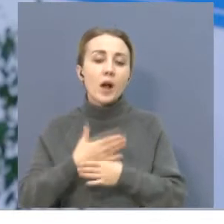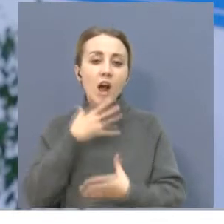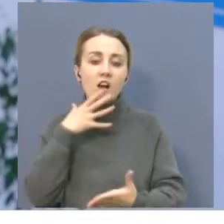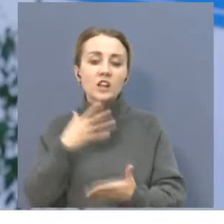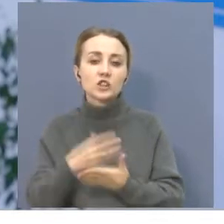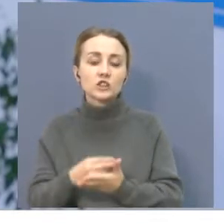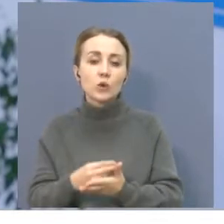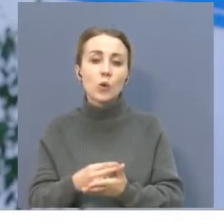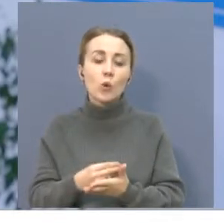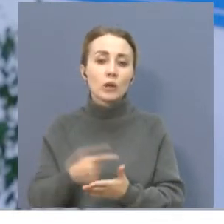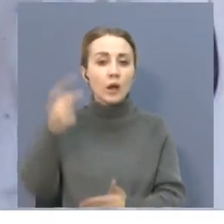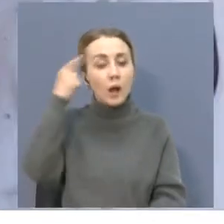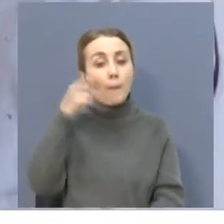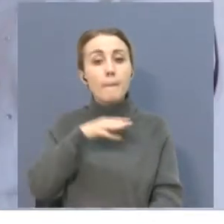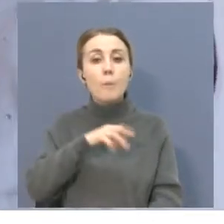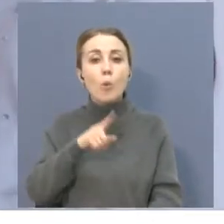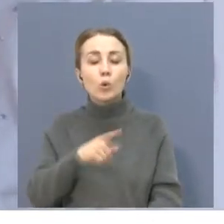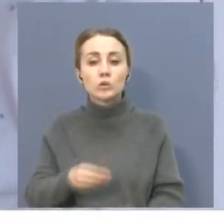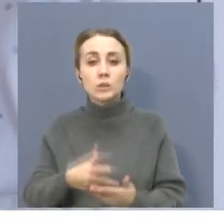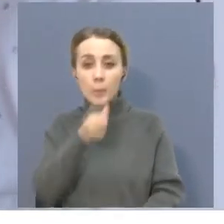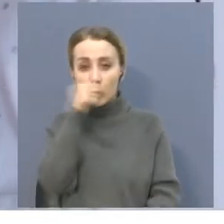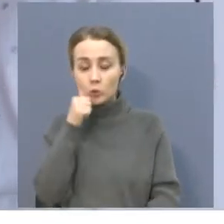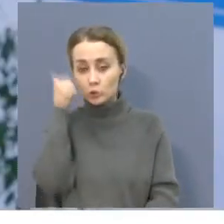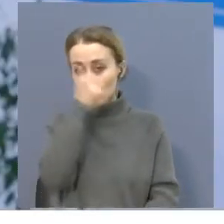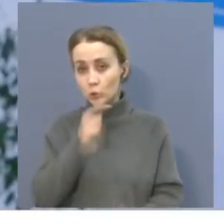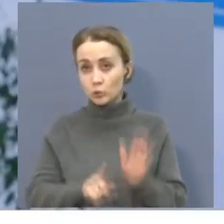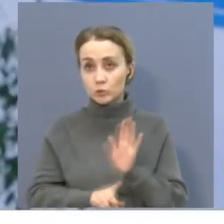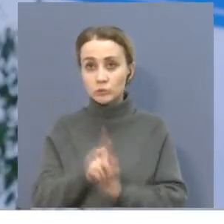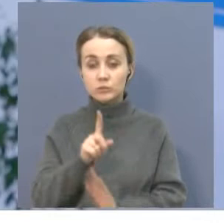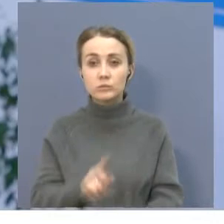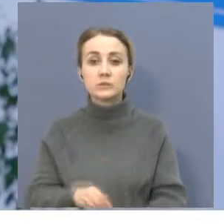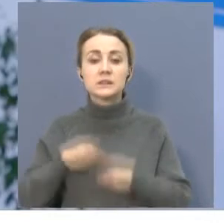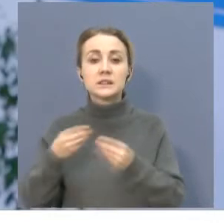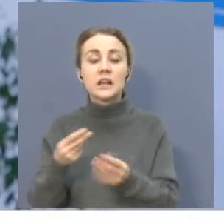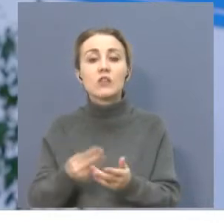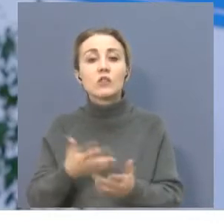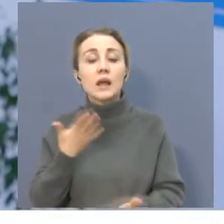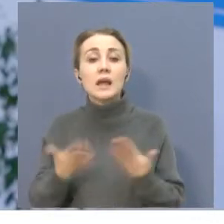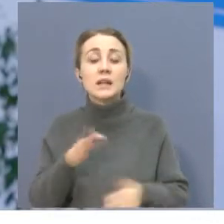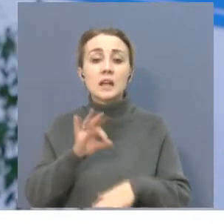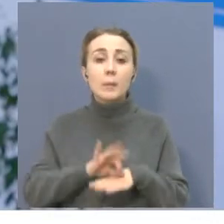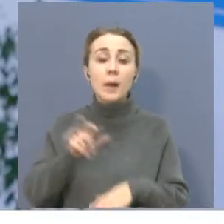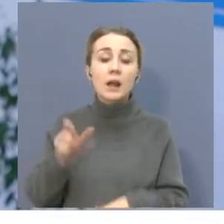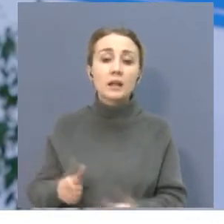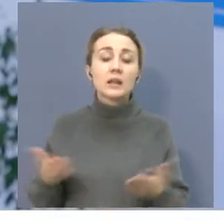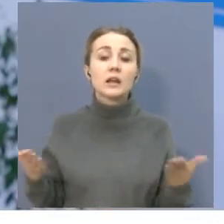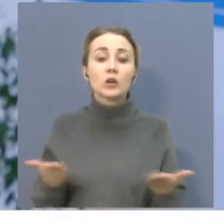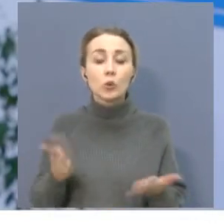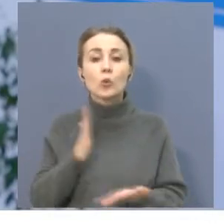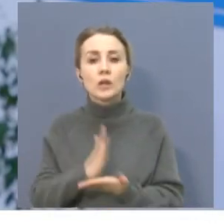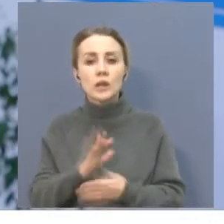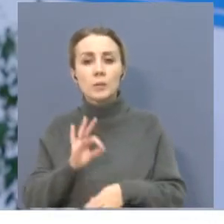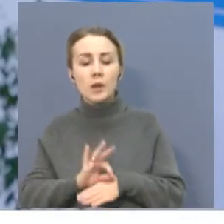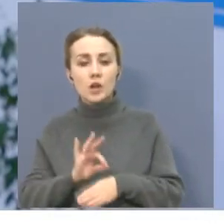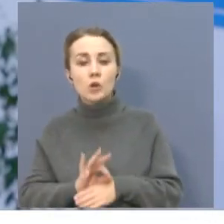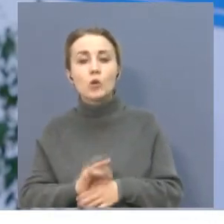шегетін науқастар менің қанымды қажет етсе, мен донор болуға қуаныштымын. Барлық азаматтарды біреудің өміріне араша түсіп, дің жасушаларына мұқтаж адамдарға